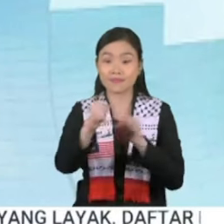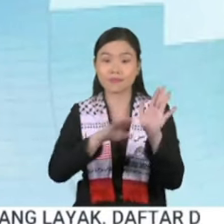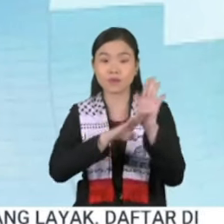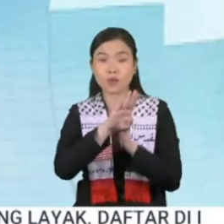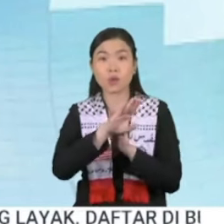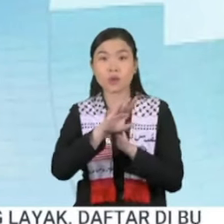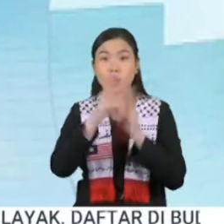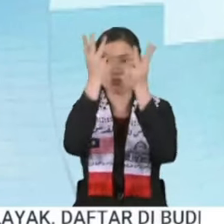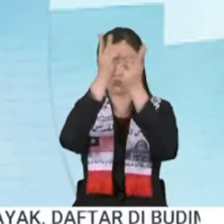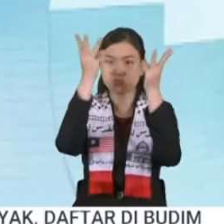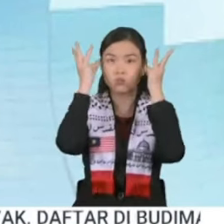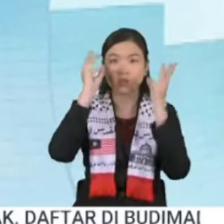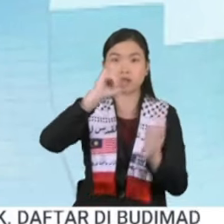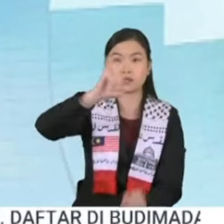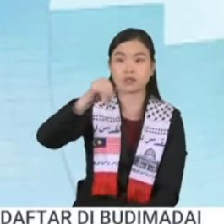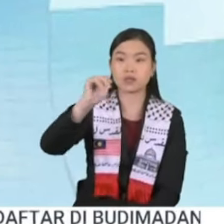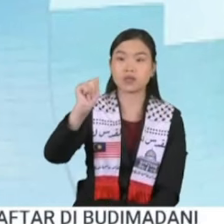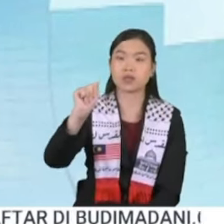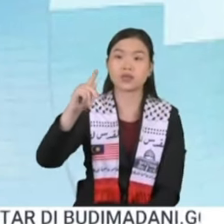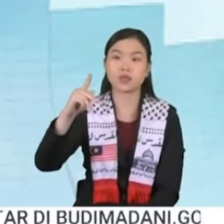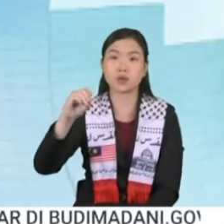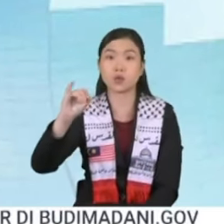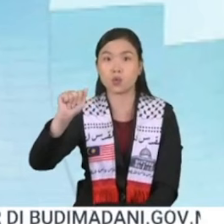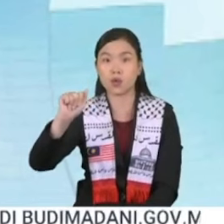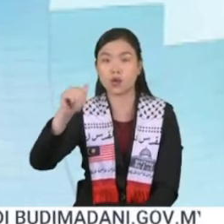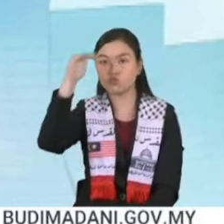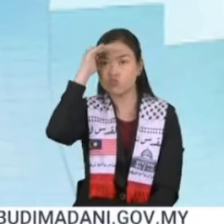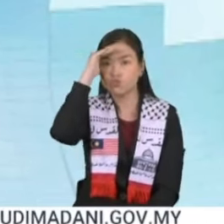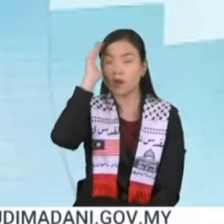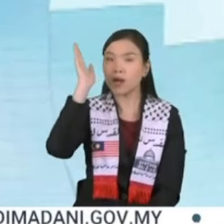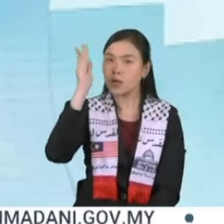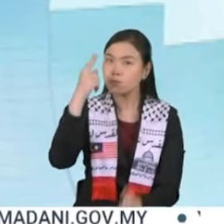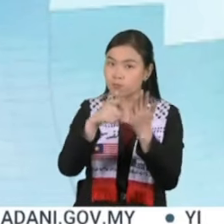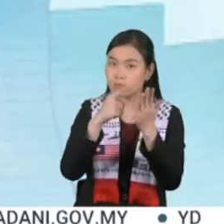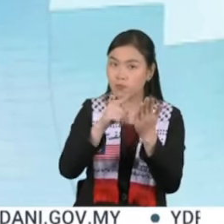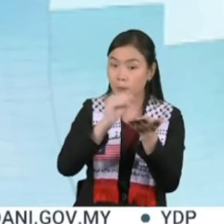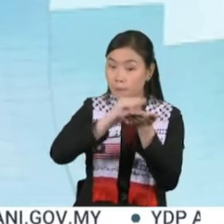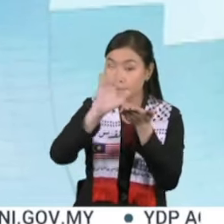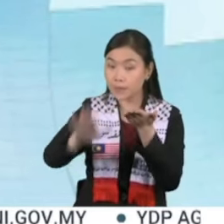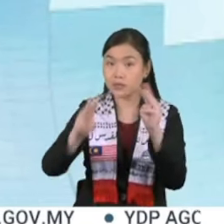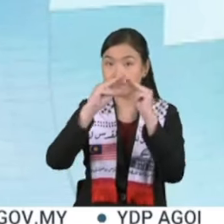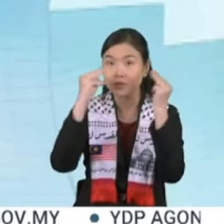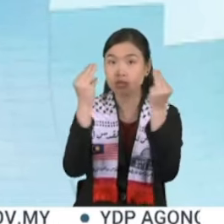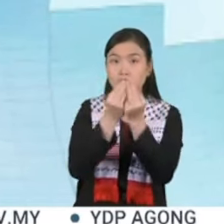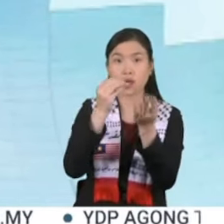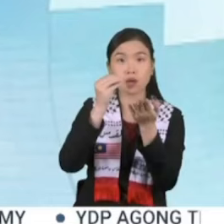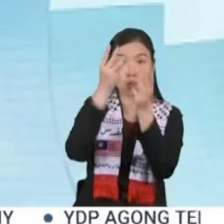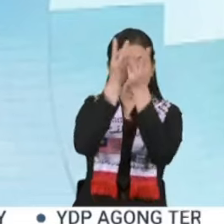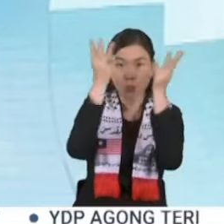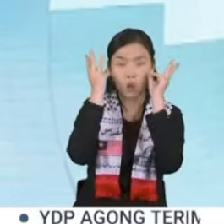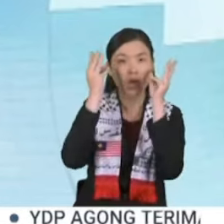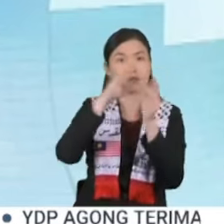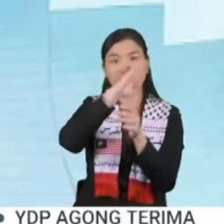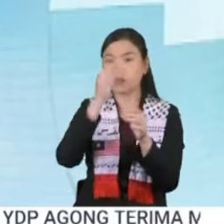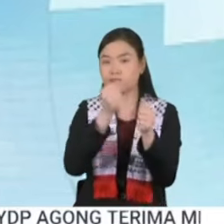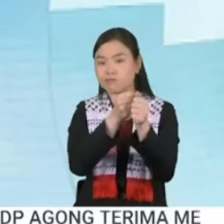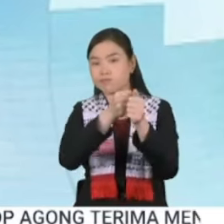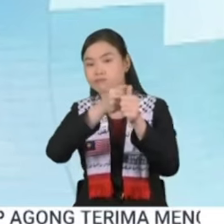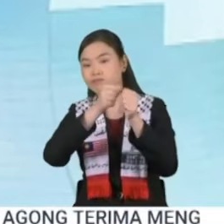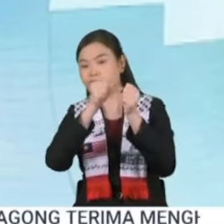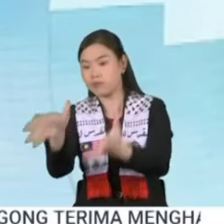Jabatan Kemajuan Orang Asli Jakoa Negeri Johor akan memastikan pelajar masyarakat orang asli tidak tercecer dalam